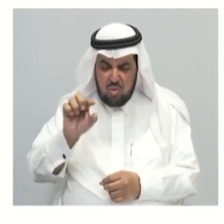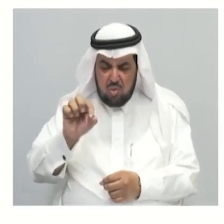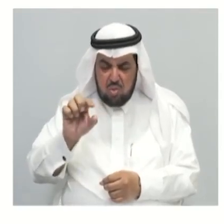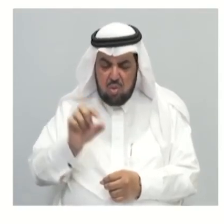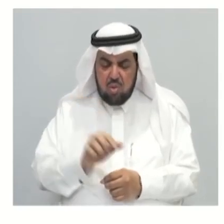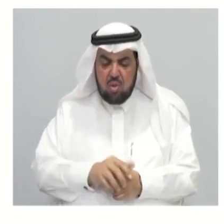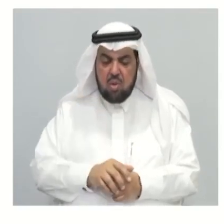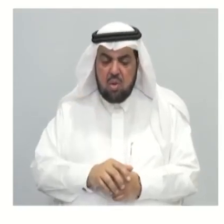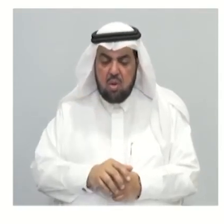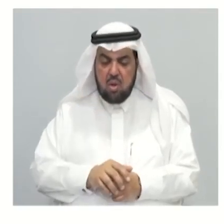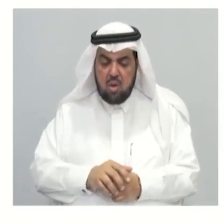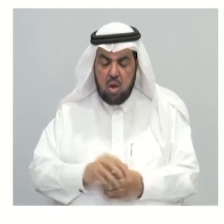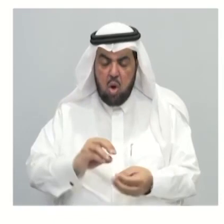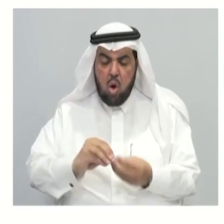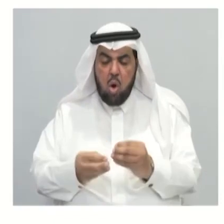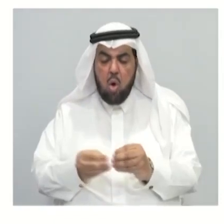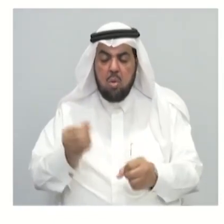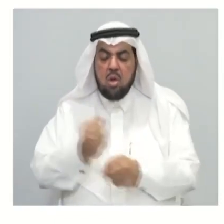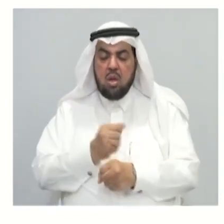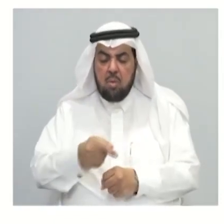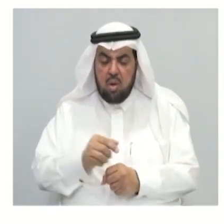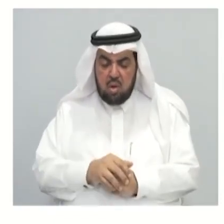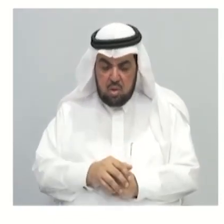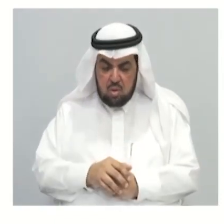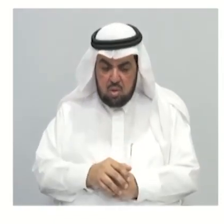الكتاب واللون المستخدم